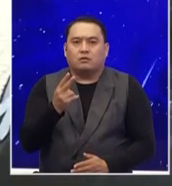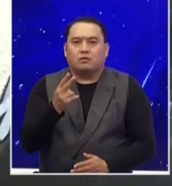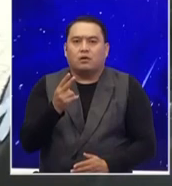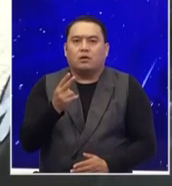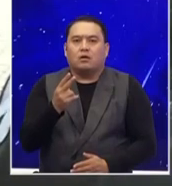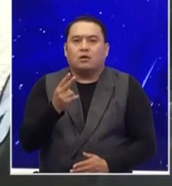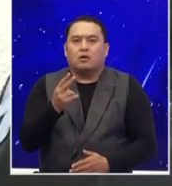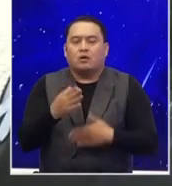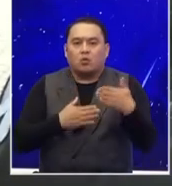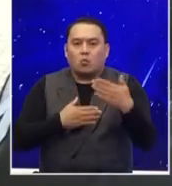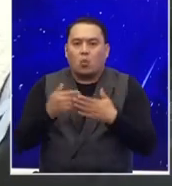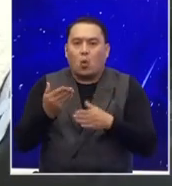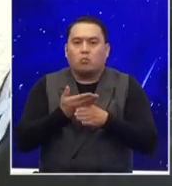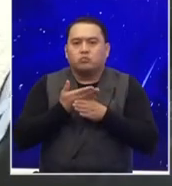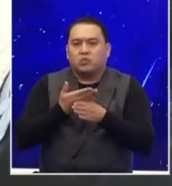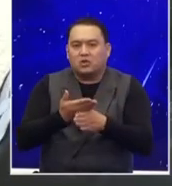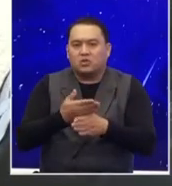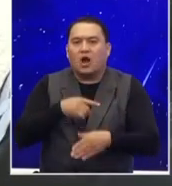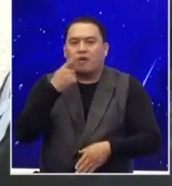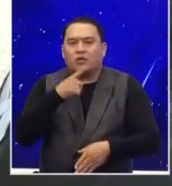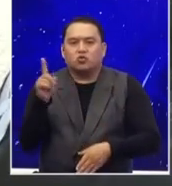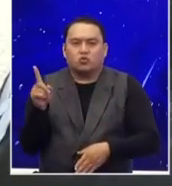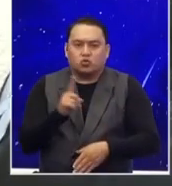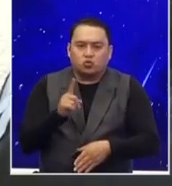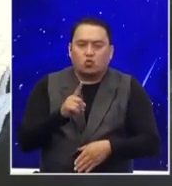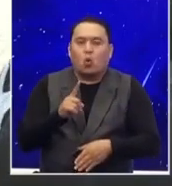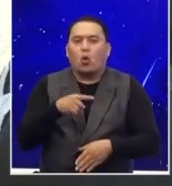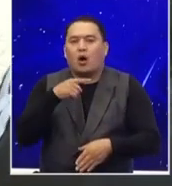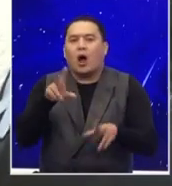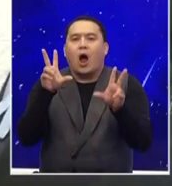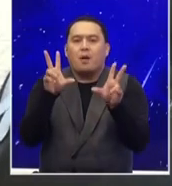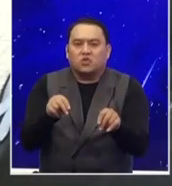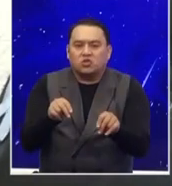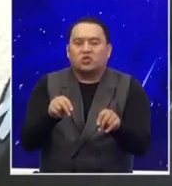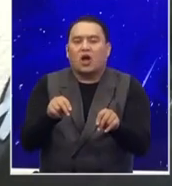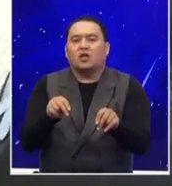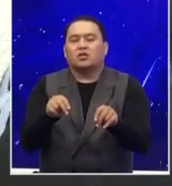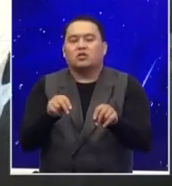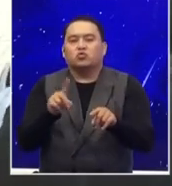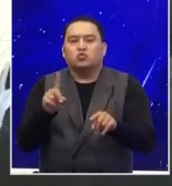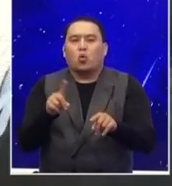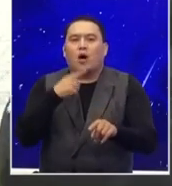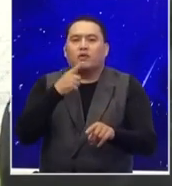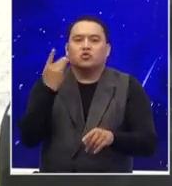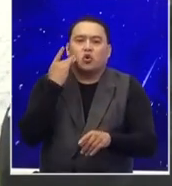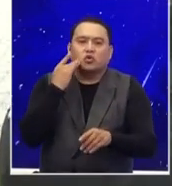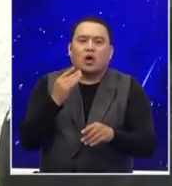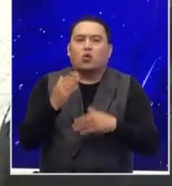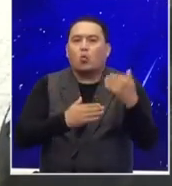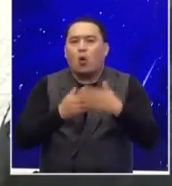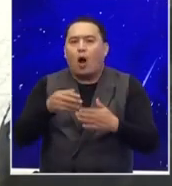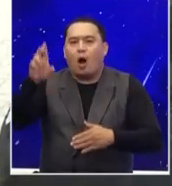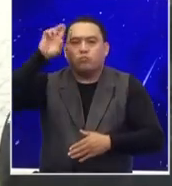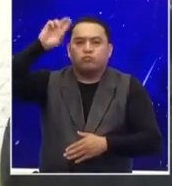руку Бога в этом, уверяет себя в этом, что это так и есть, и становится свидетелем Иеговы. Со временем он становится